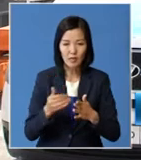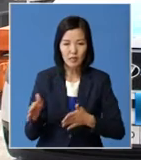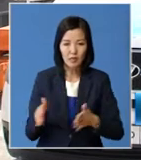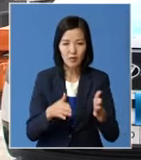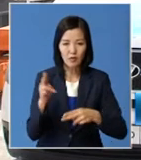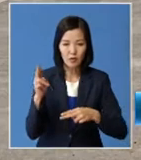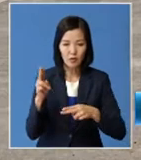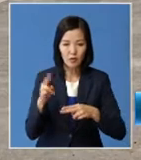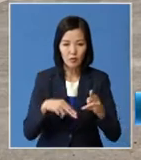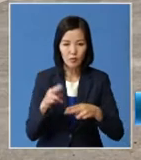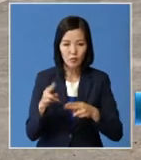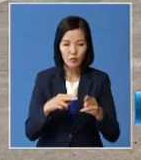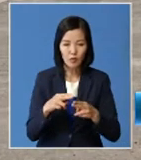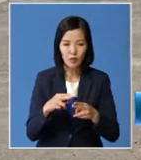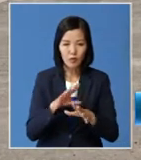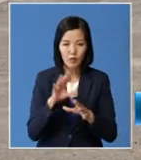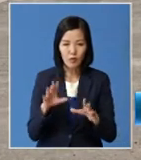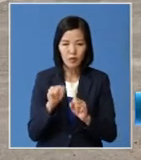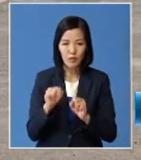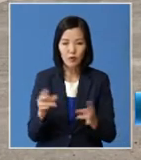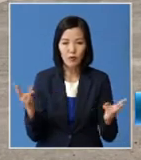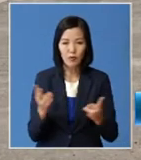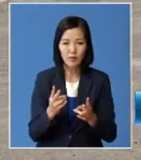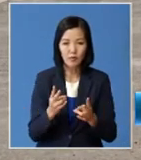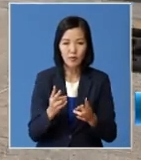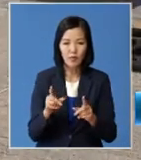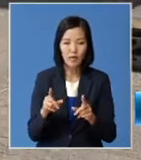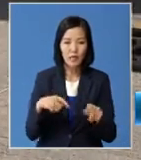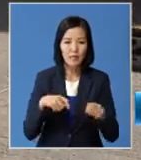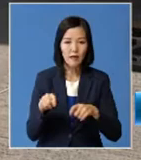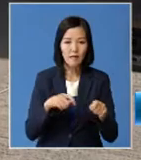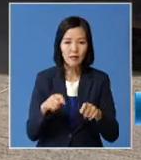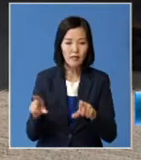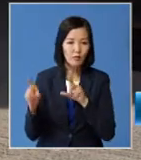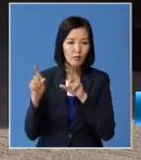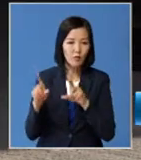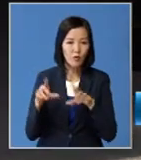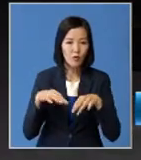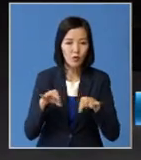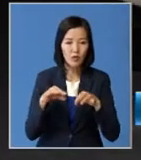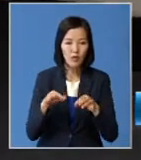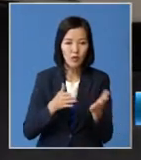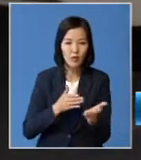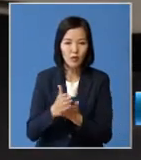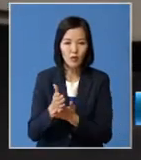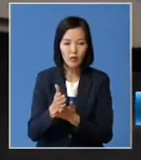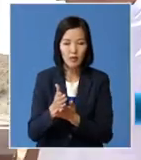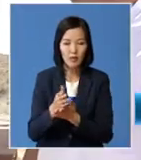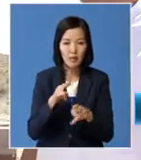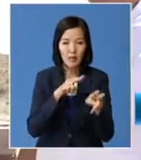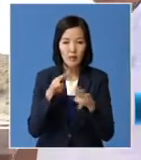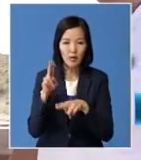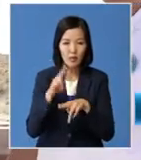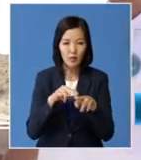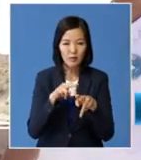бұзылмауын болдырмау. Мұнда негізінен Қытайдан тауар таситын көліктер өтеді. Жүкті асыра тиеп алғандарды көліктік бақылау инспекциясы қадағалайды. Мамандар